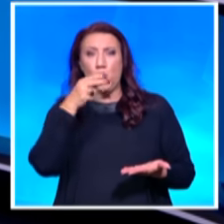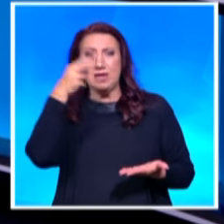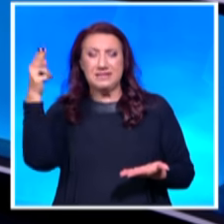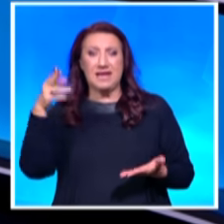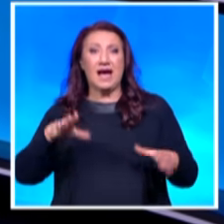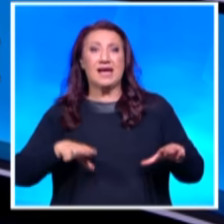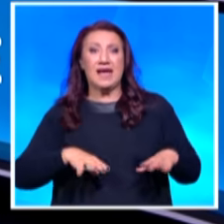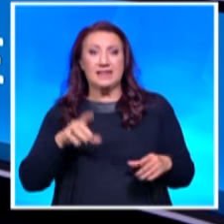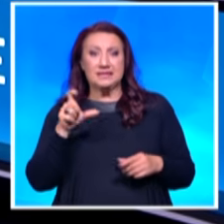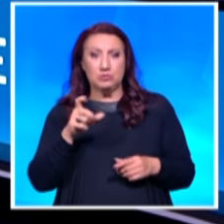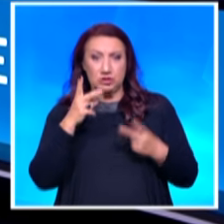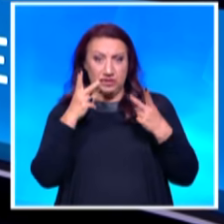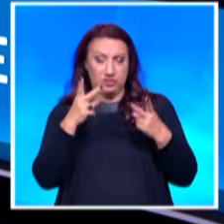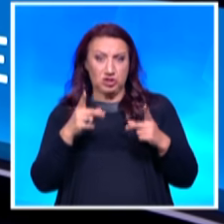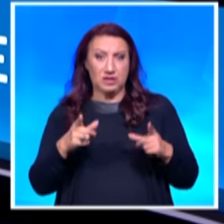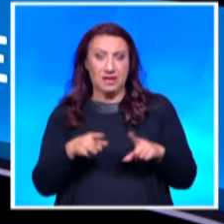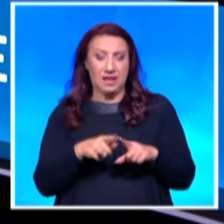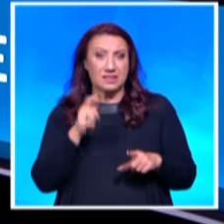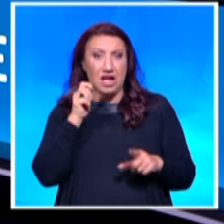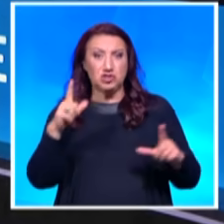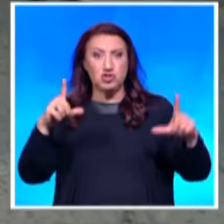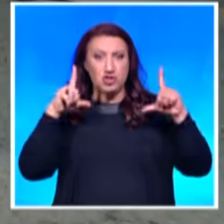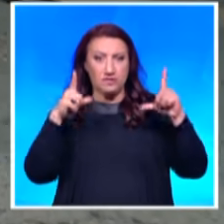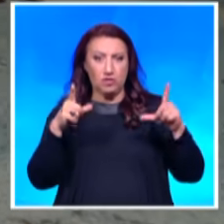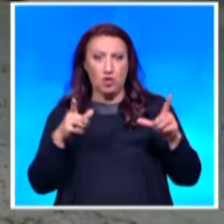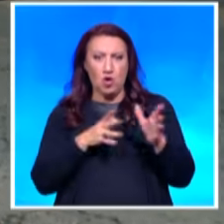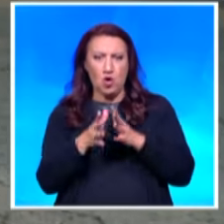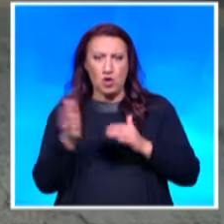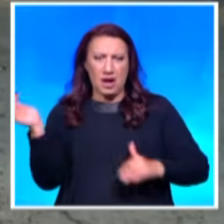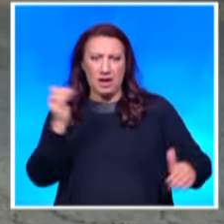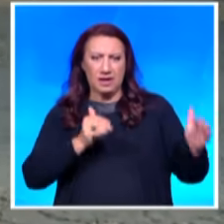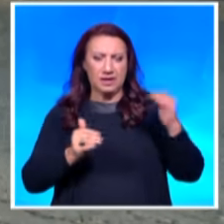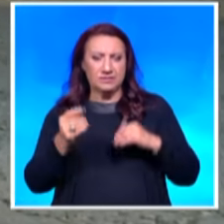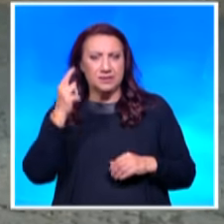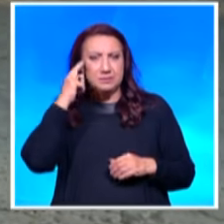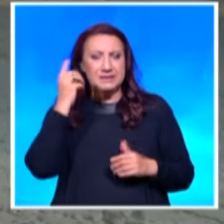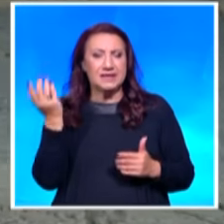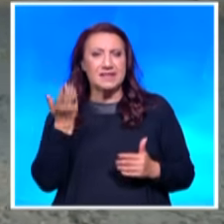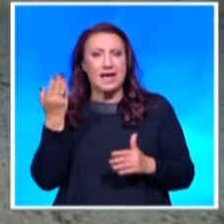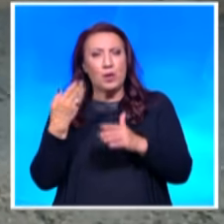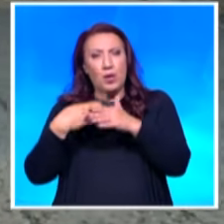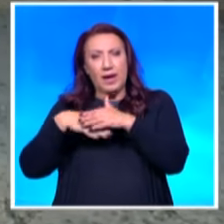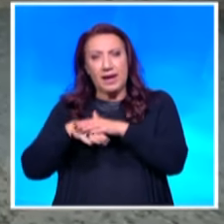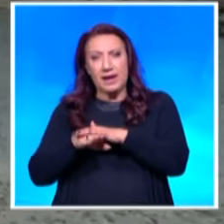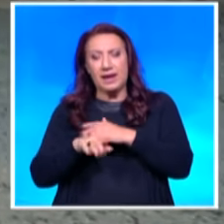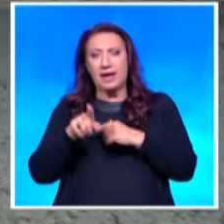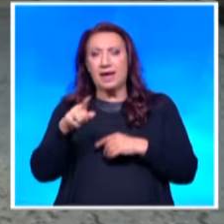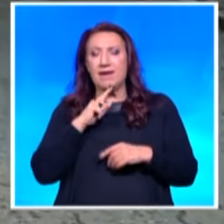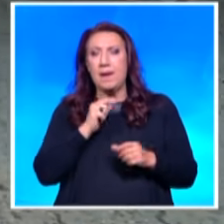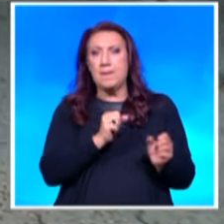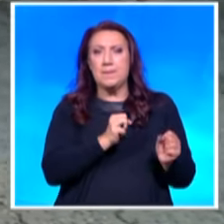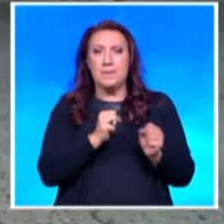картина на живо. Събралите се хора смятат, че има прикриване на случая и забавяне на разследването. Повечето